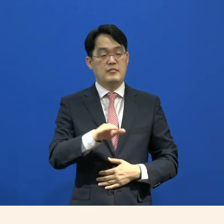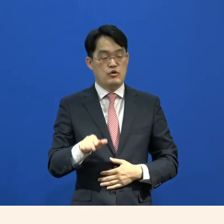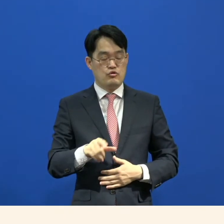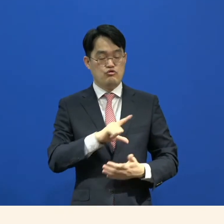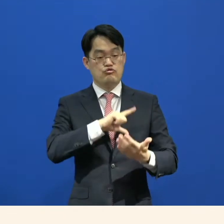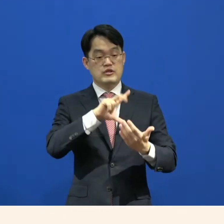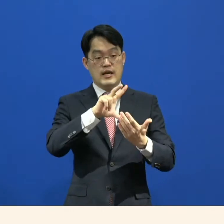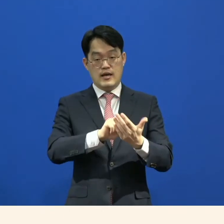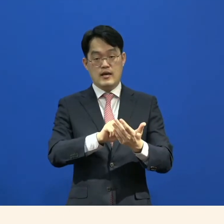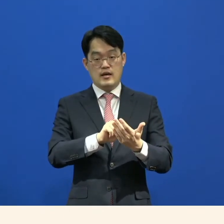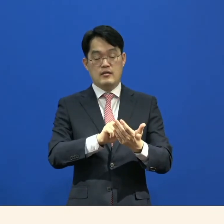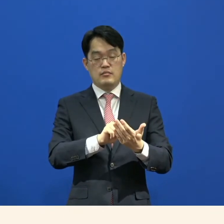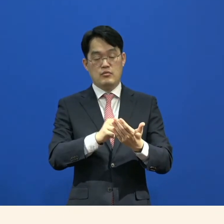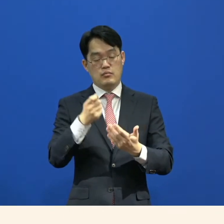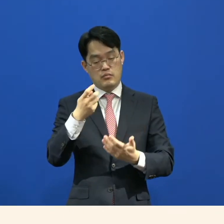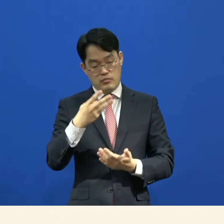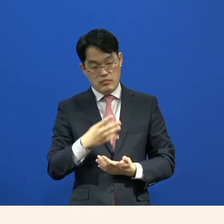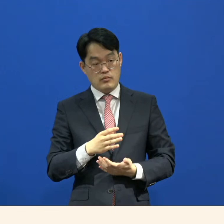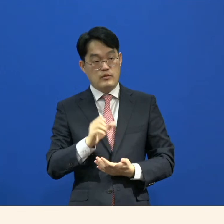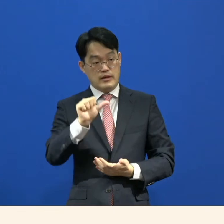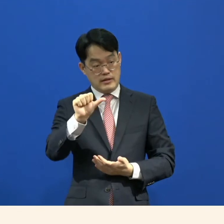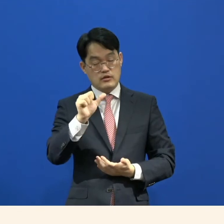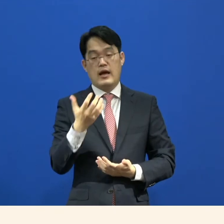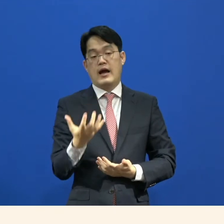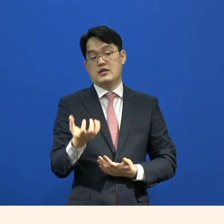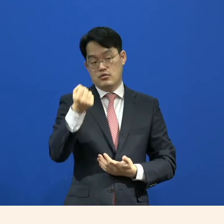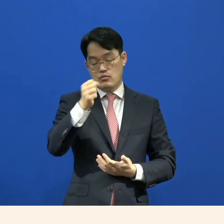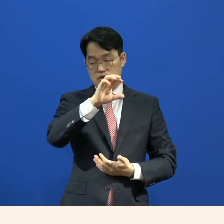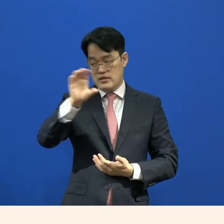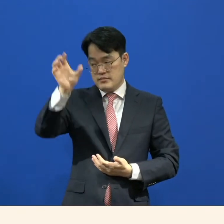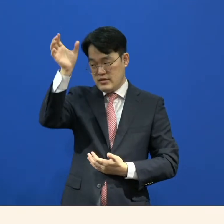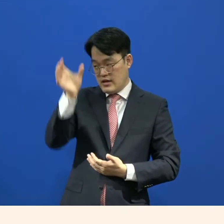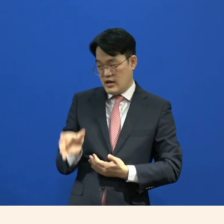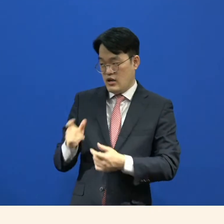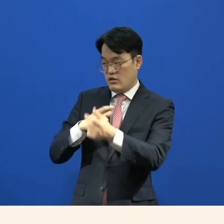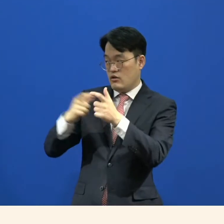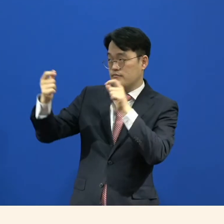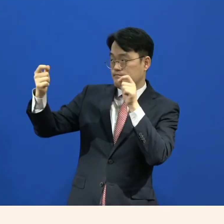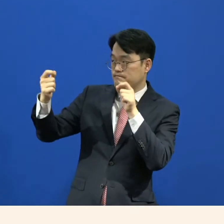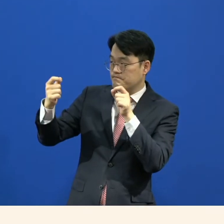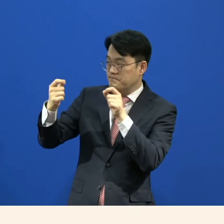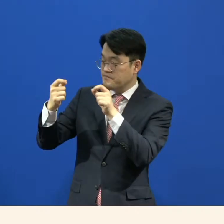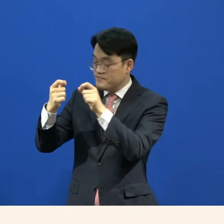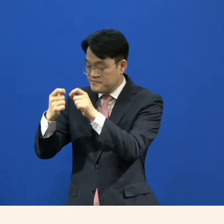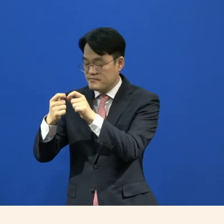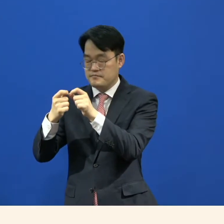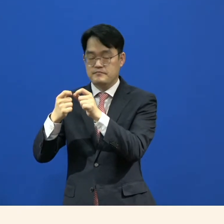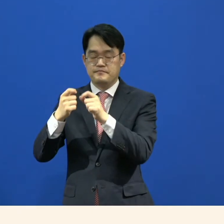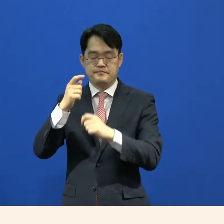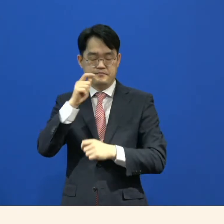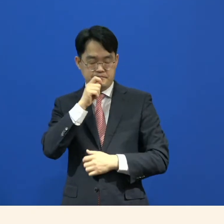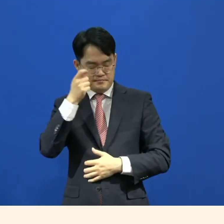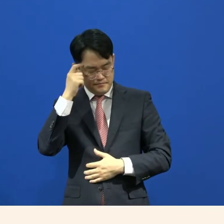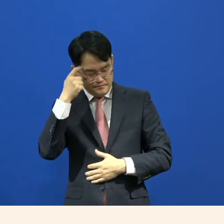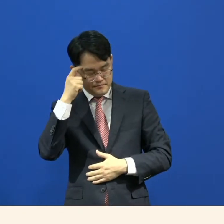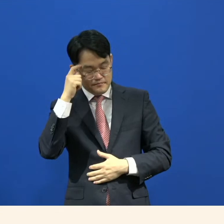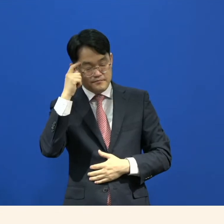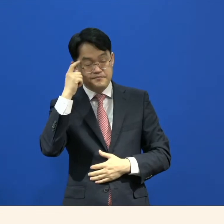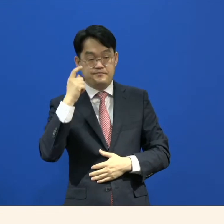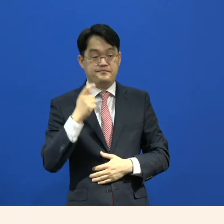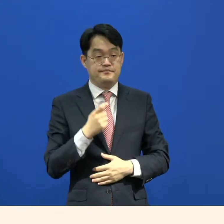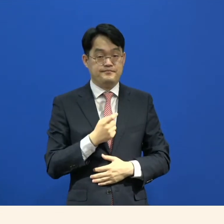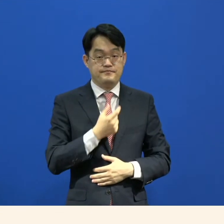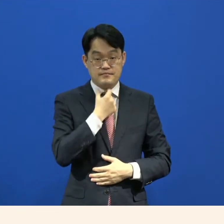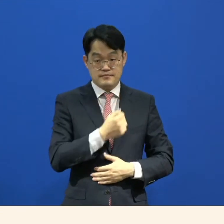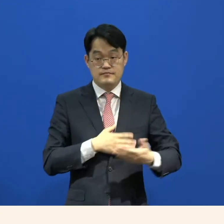십자가에 조금 더 우리 다가가려고 하고 있습니다. 개인적으로 묵상하는 시간을 꼭 좀